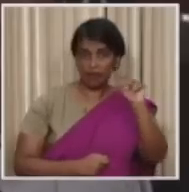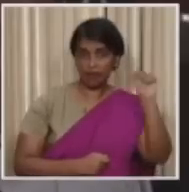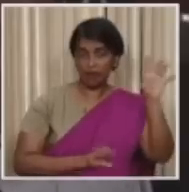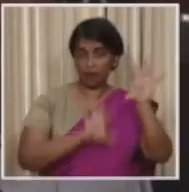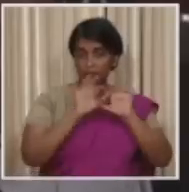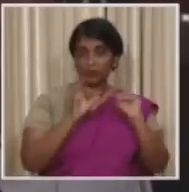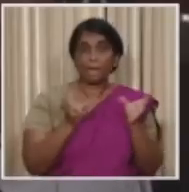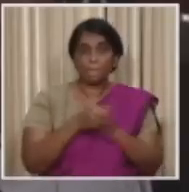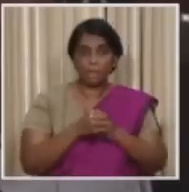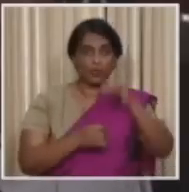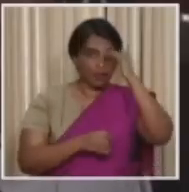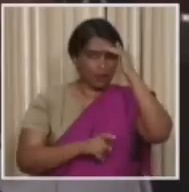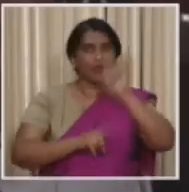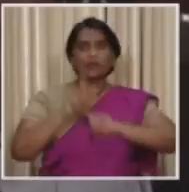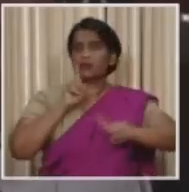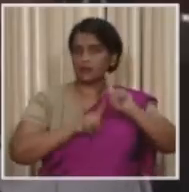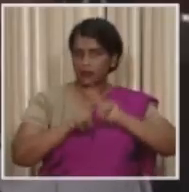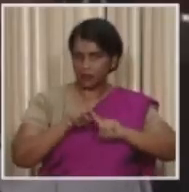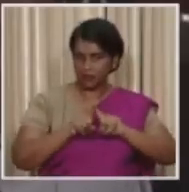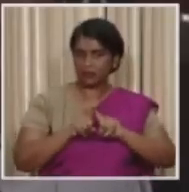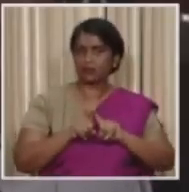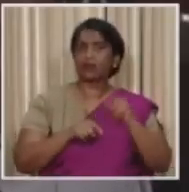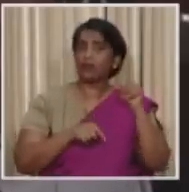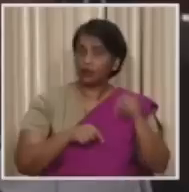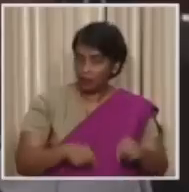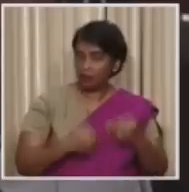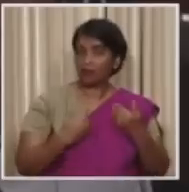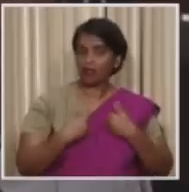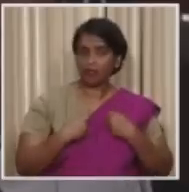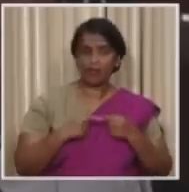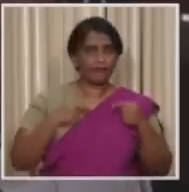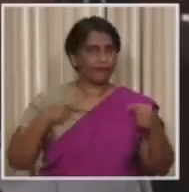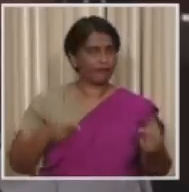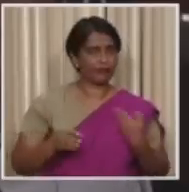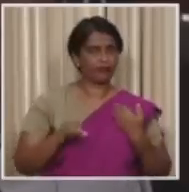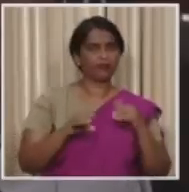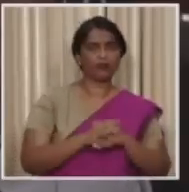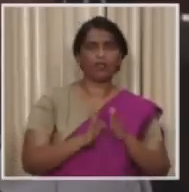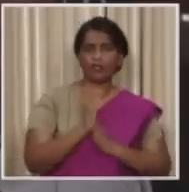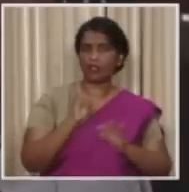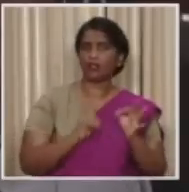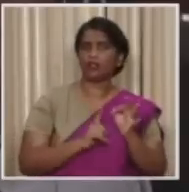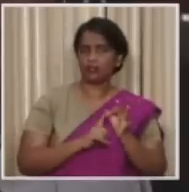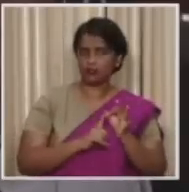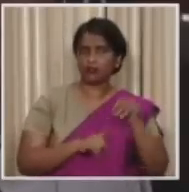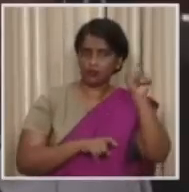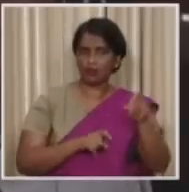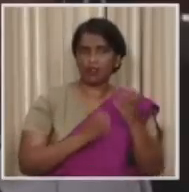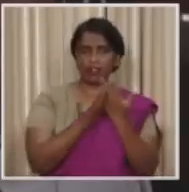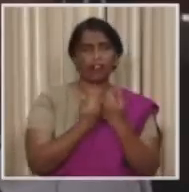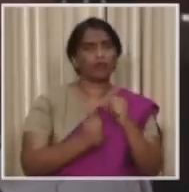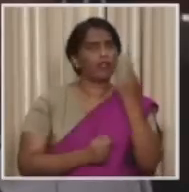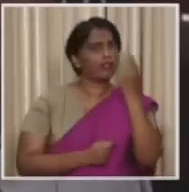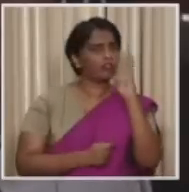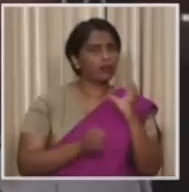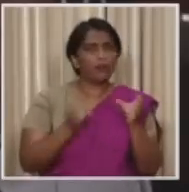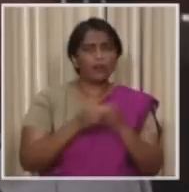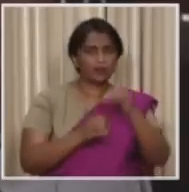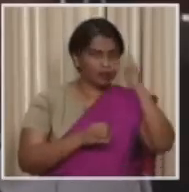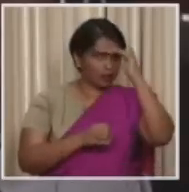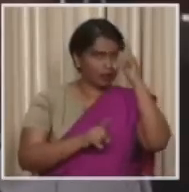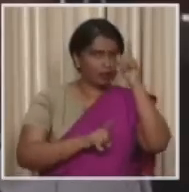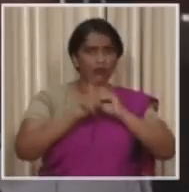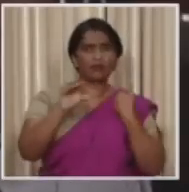කරන්නේ පක්ෂනායක රැස්වීමේ කියලා. එතකොට මේ අපි විපක්ෂේ නියෝජනය කරන අපේ මන්ත්‍රීතුමන්ලා 13 දෙනාට පක්ෂනායක